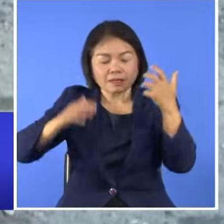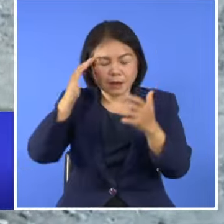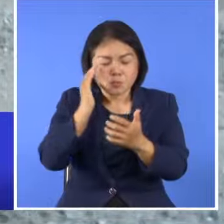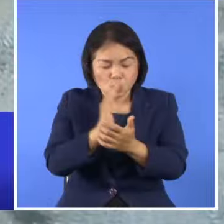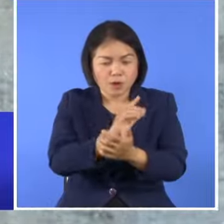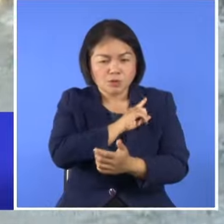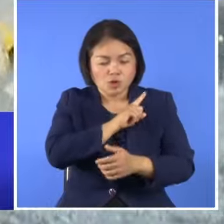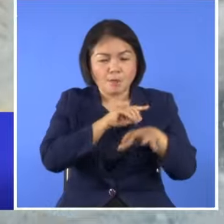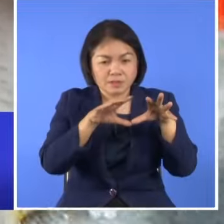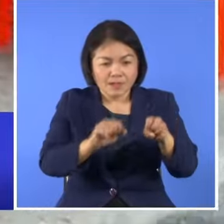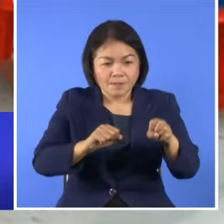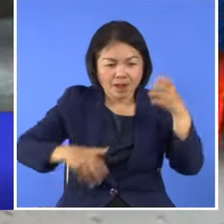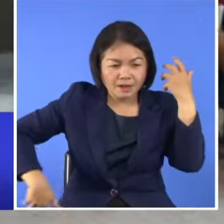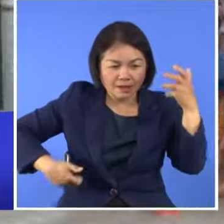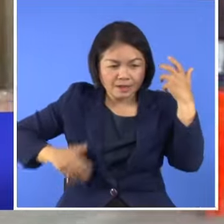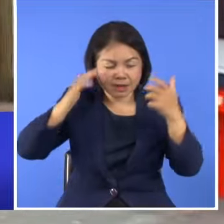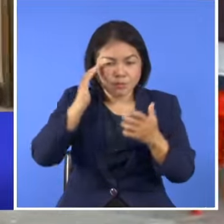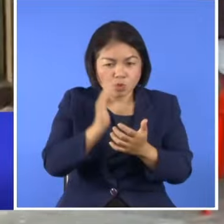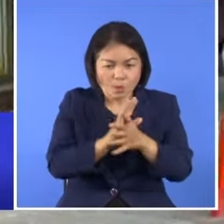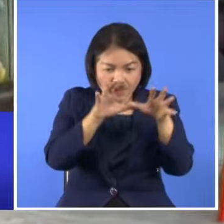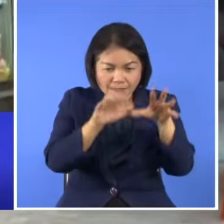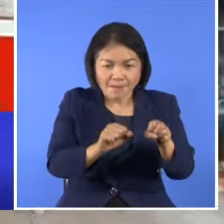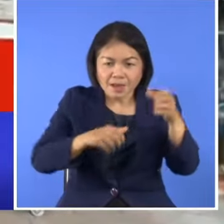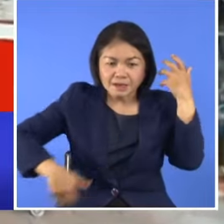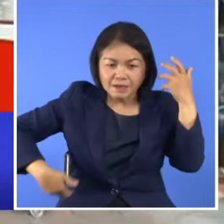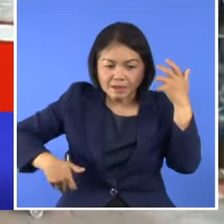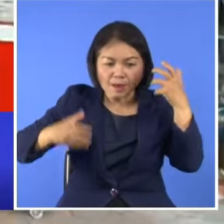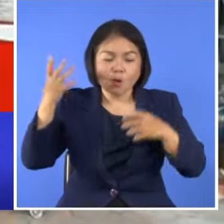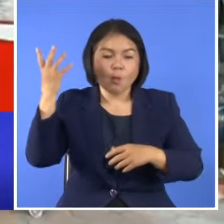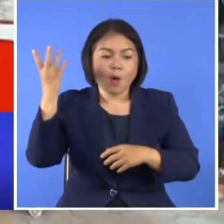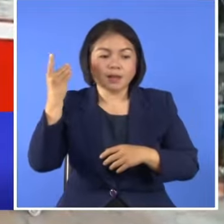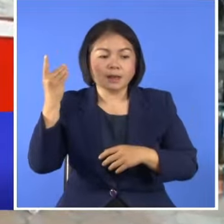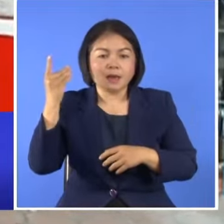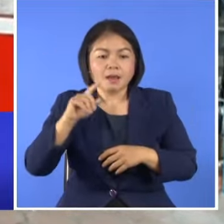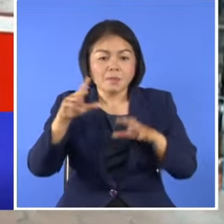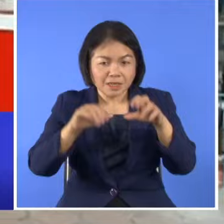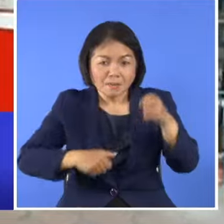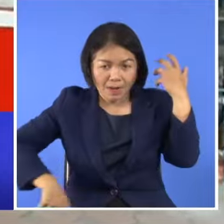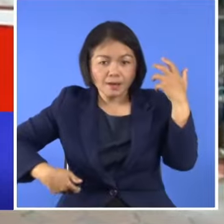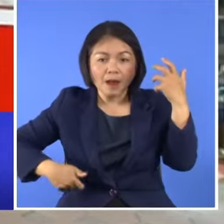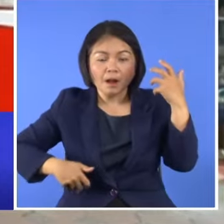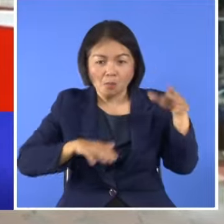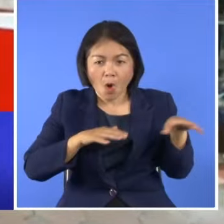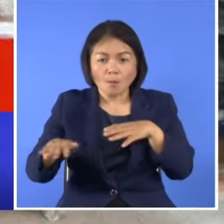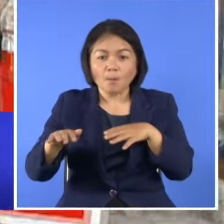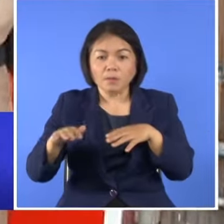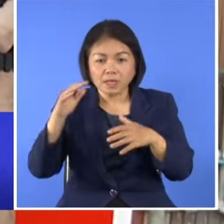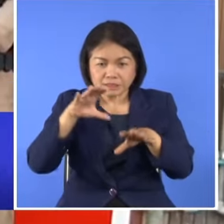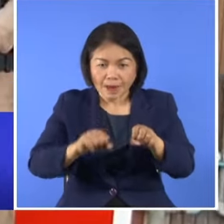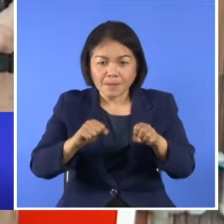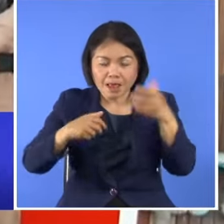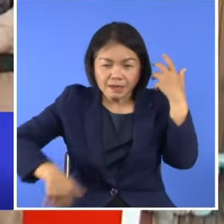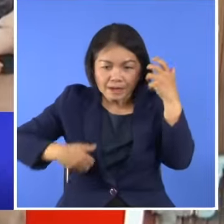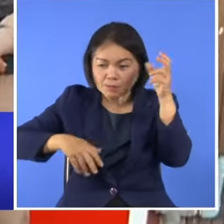พันุ์ทหารลิงว่าอย่างงั้นเถอะนี่นะครับเนี่ยไปปราบลิงนะฮะก็เมื่อวานนี้นะฮะก็เนี่ยลงไปนะฮะลงไปใน